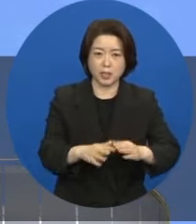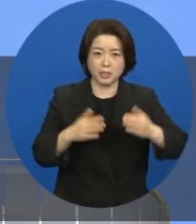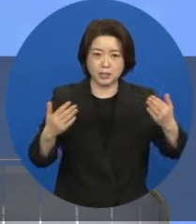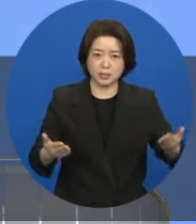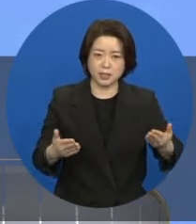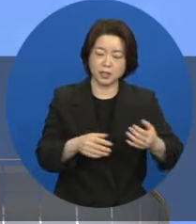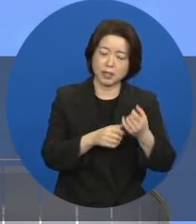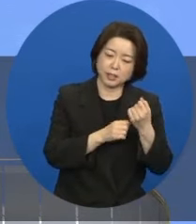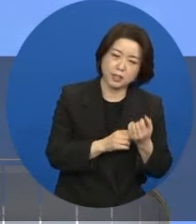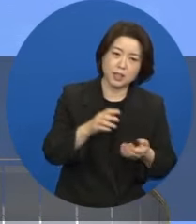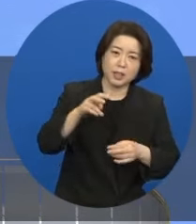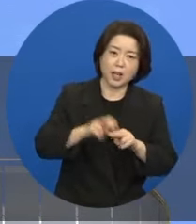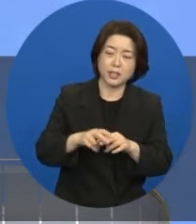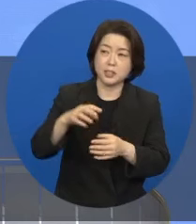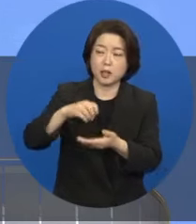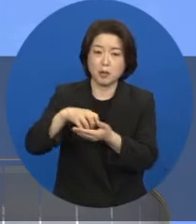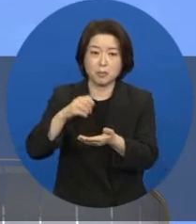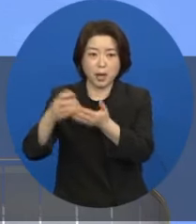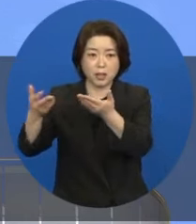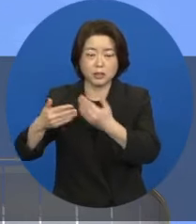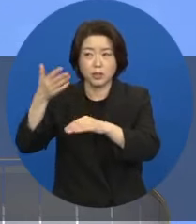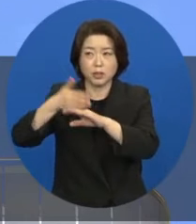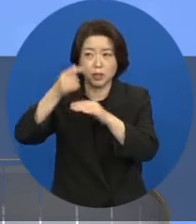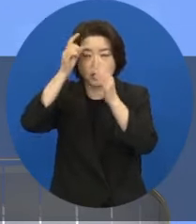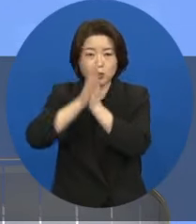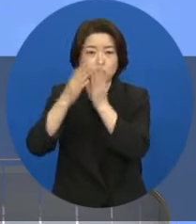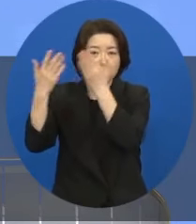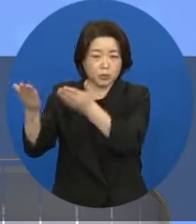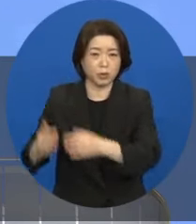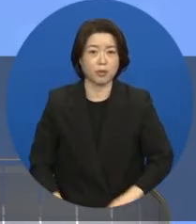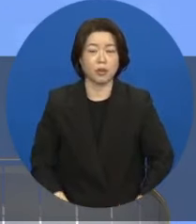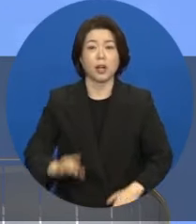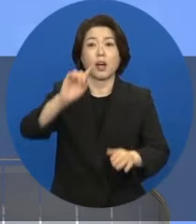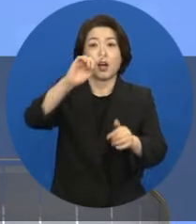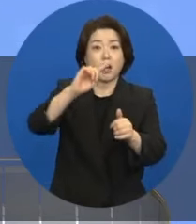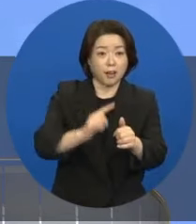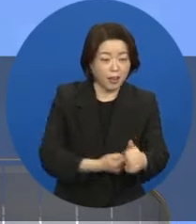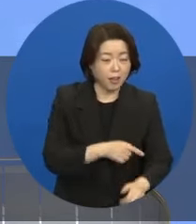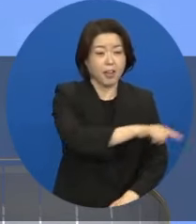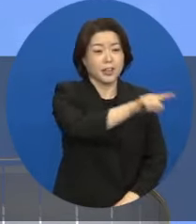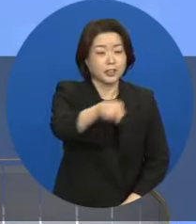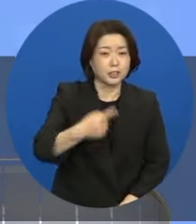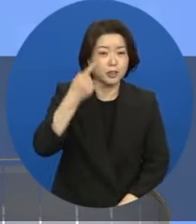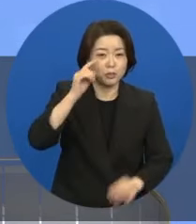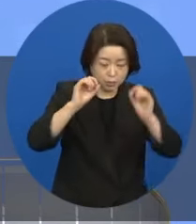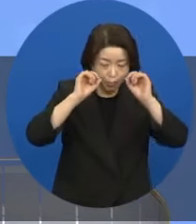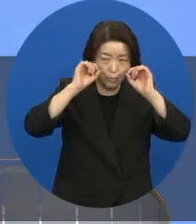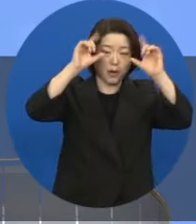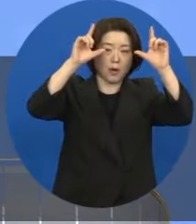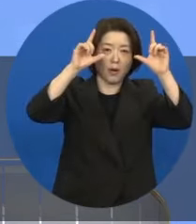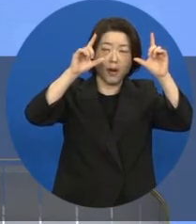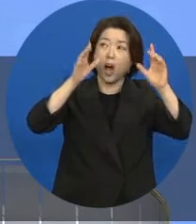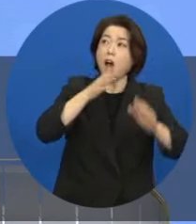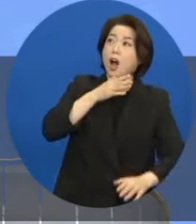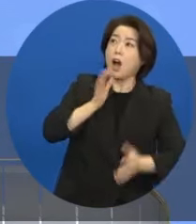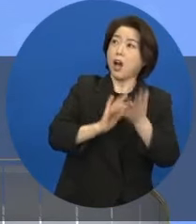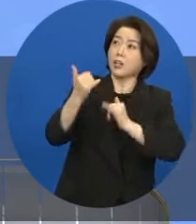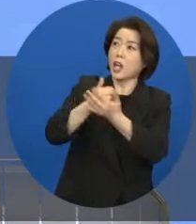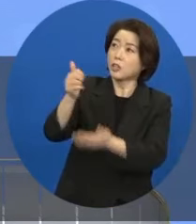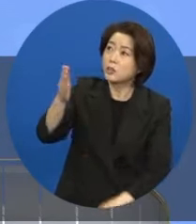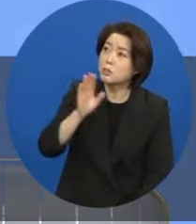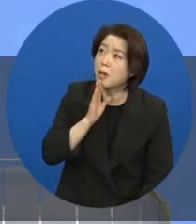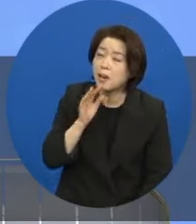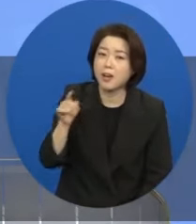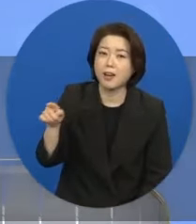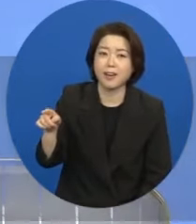그들에게 나눠 주었습니다 그제야 그들의 눈이 열려서 예수를 알아보았습니다